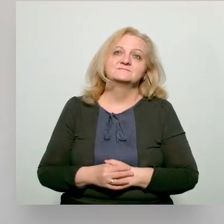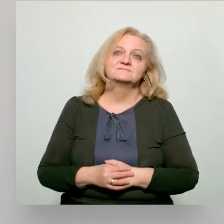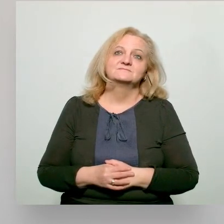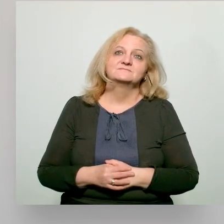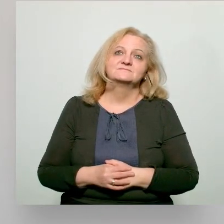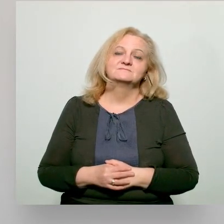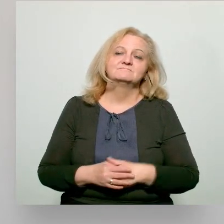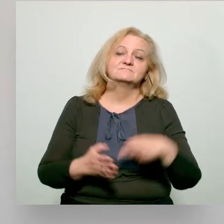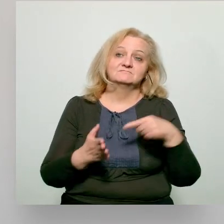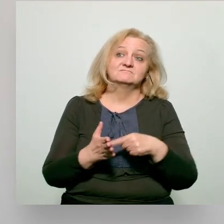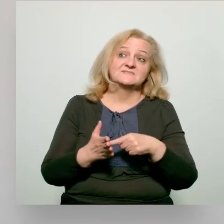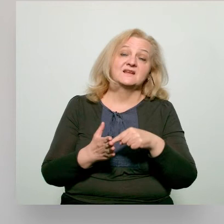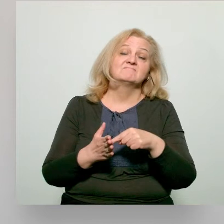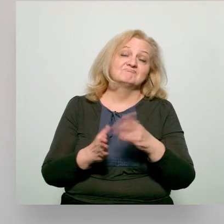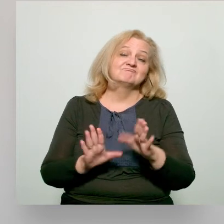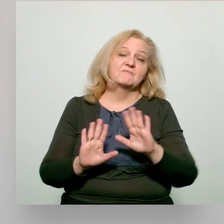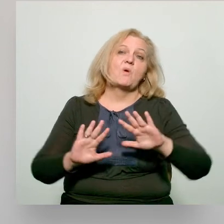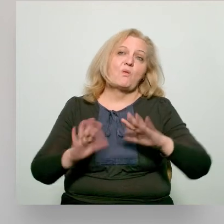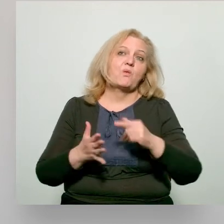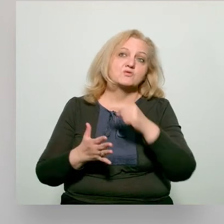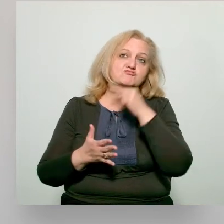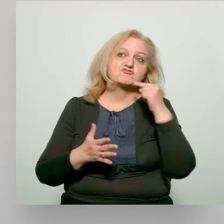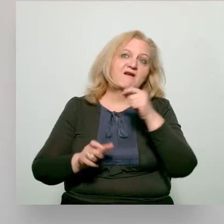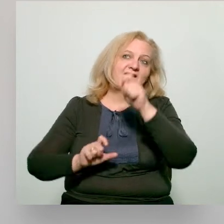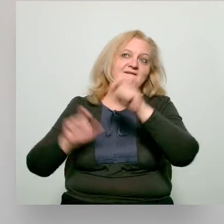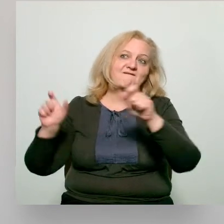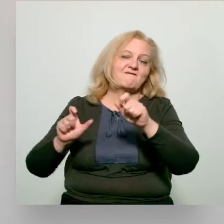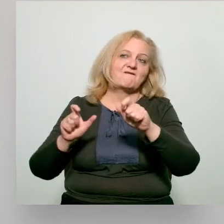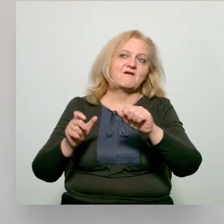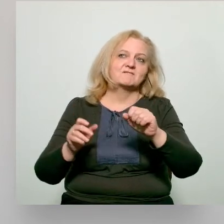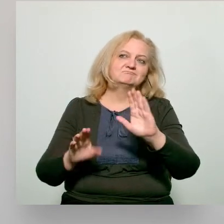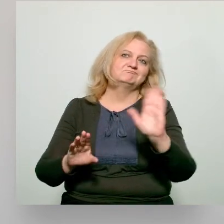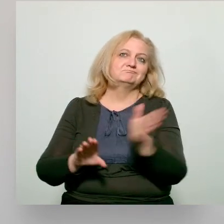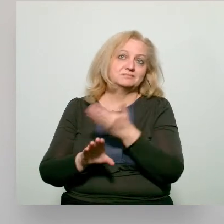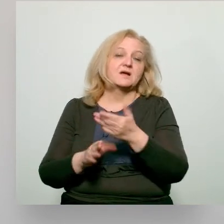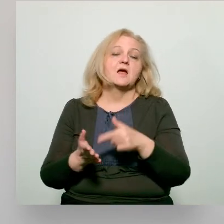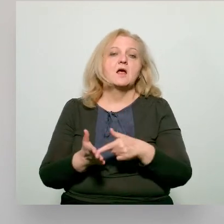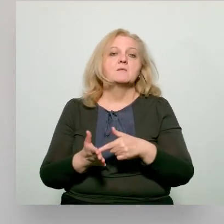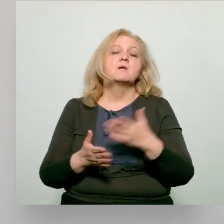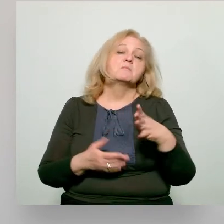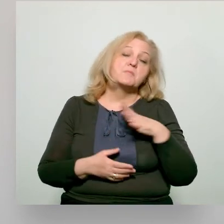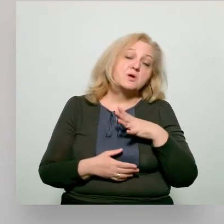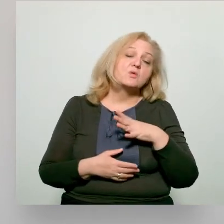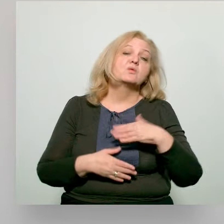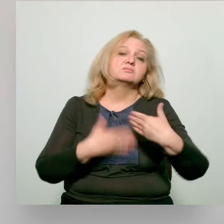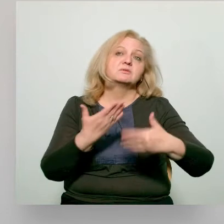hydotę bić. Oczywiście potem to zostało usunięte, potem było to kontynuowane. Natomiast